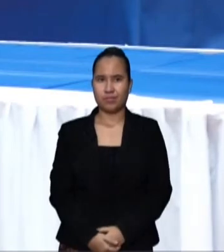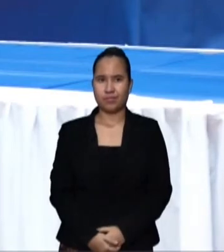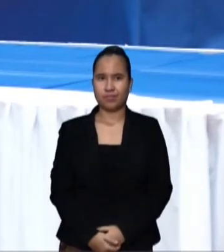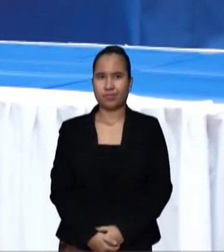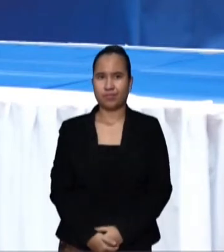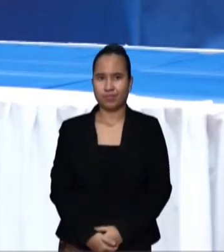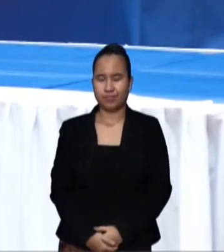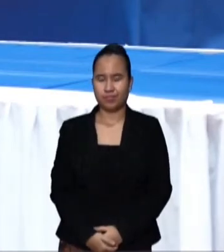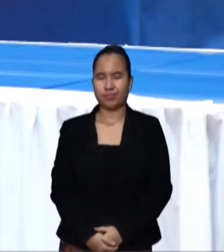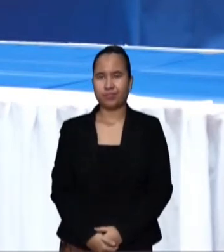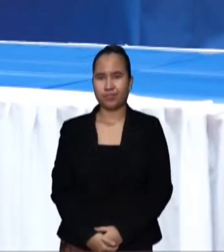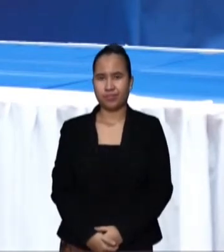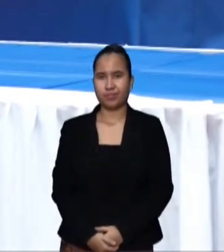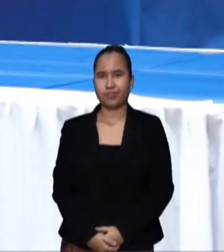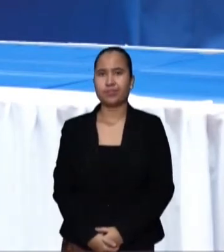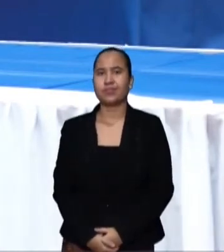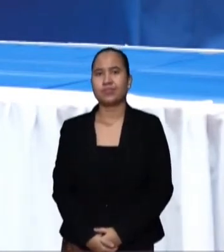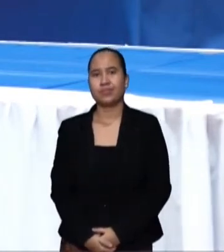Op